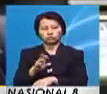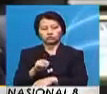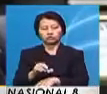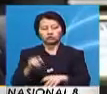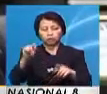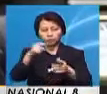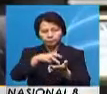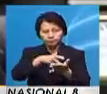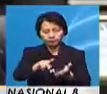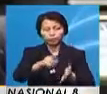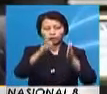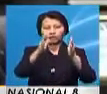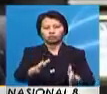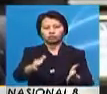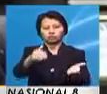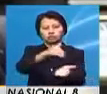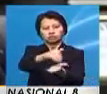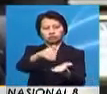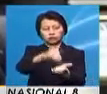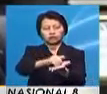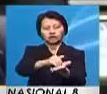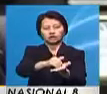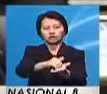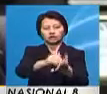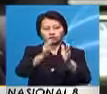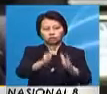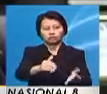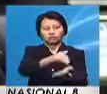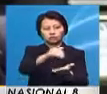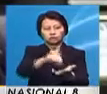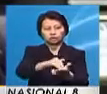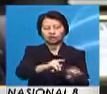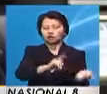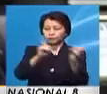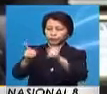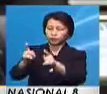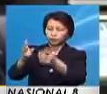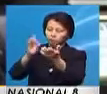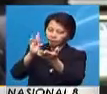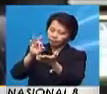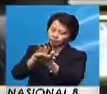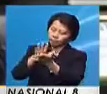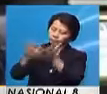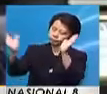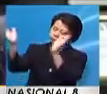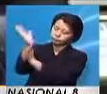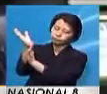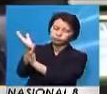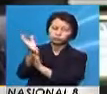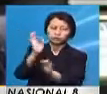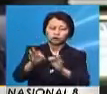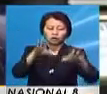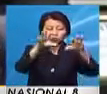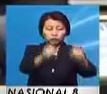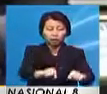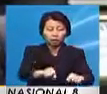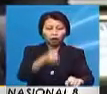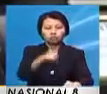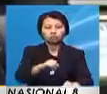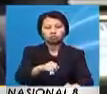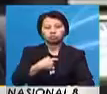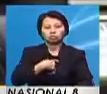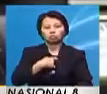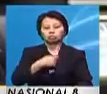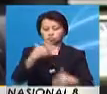cuma menggajikan apa ni orang-orang untuk pasang poster dan sebagainya. Kalau kita tangkap orang tu pun, kita tak tangkap orang